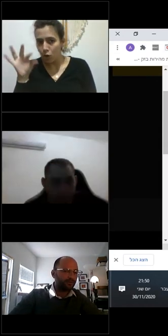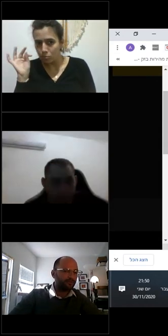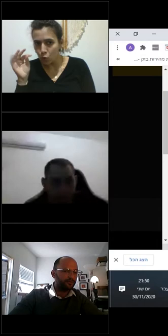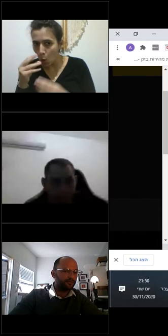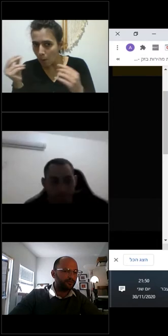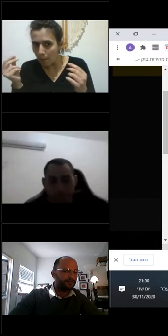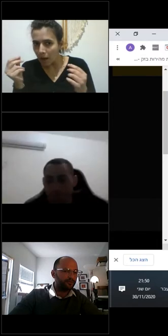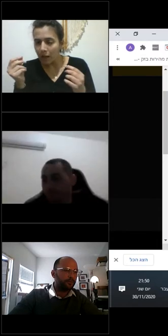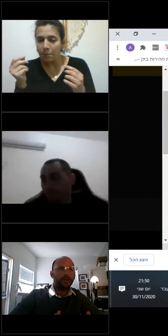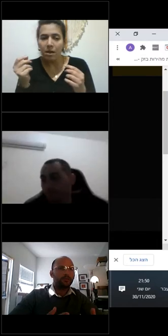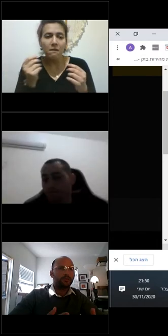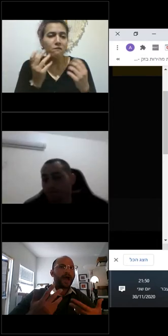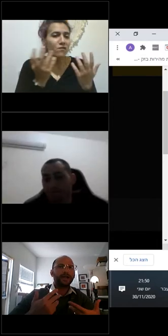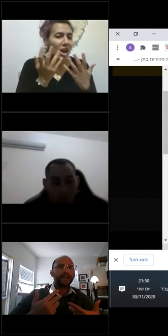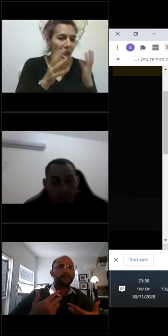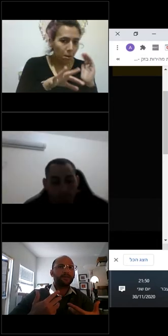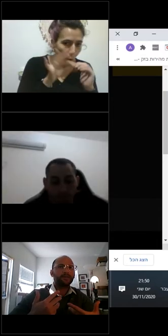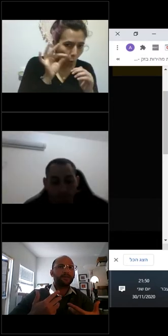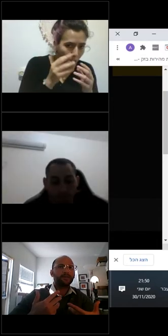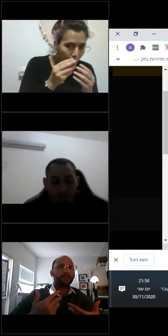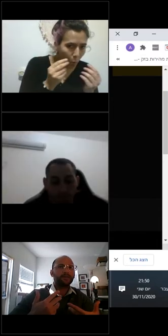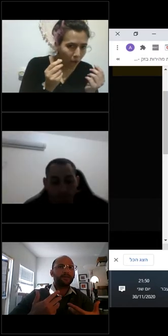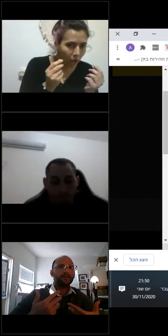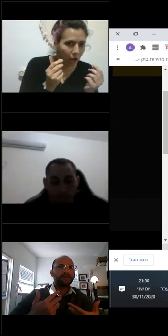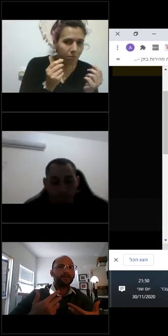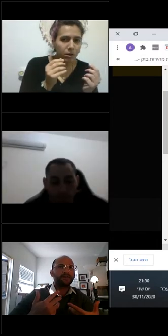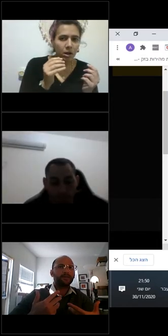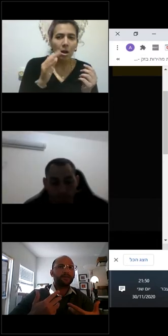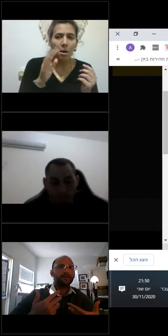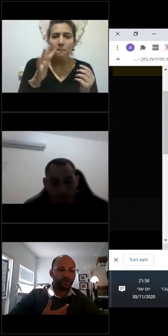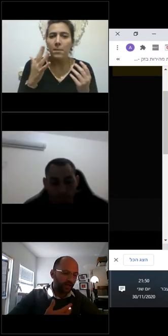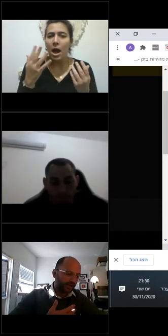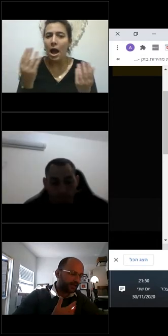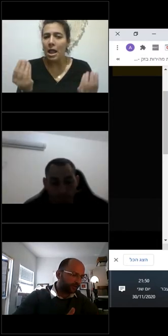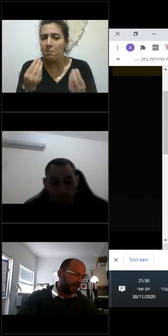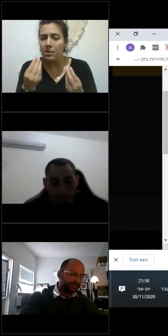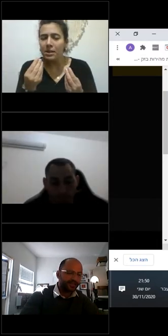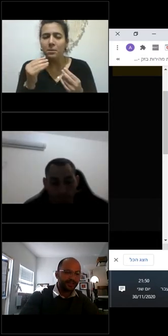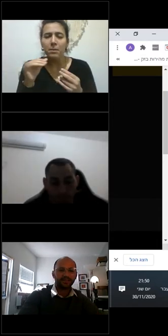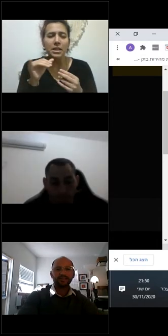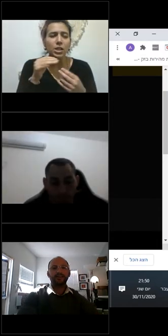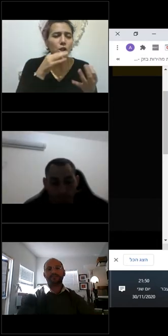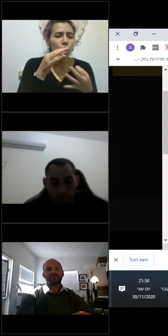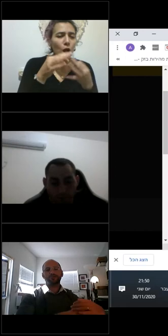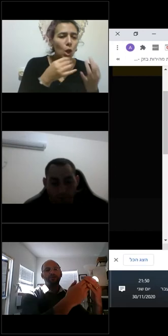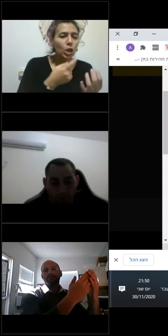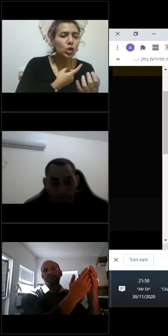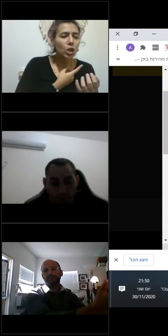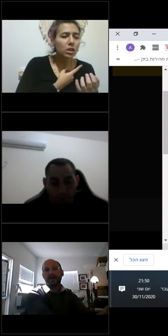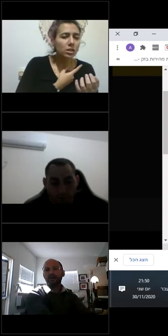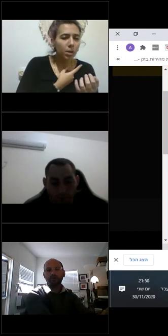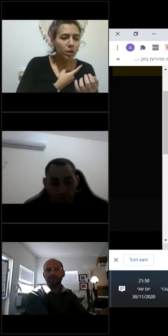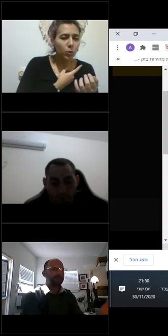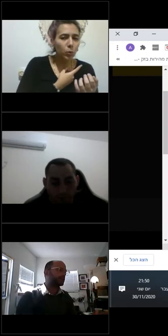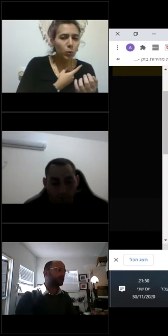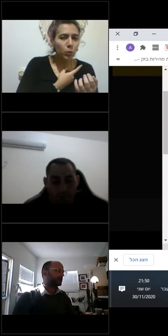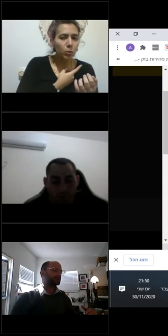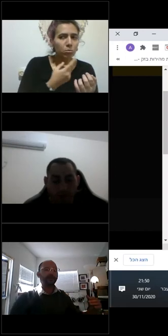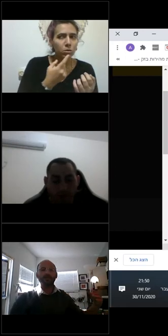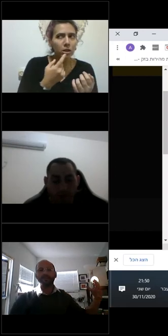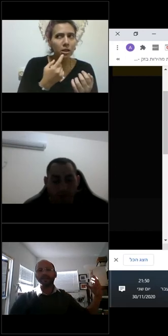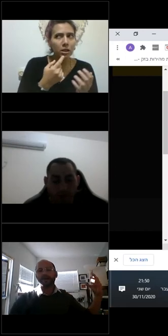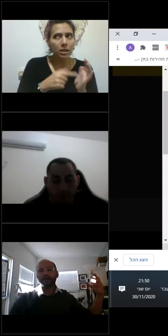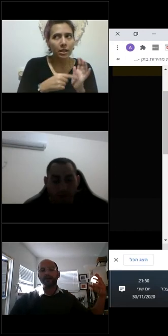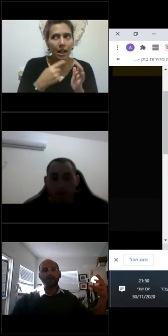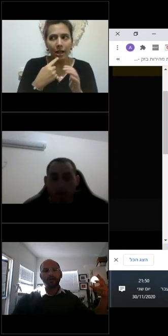אנחנו בוחרים את החומרים, ומה האלמנטים, איזה שאלות אנחנו נשאל את עצמנו, כדי לדעת לענות, אוקיי, אני צריך את הסוג דרייבול הזה,